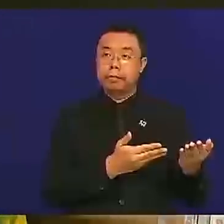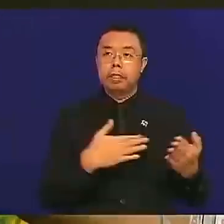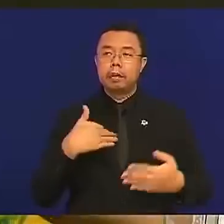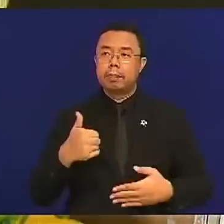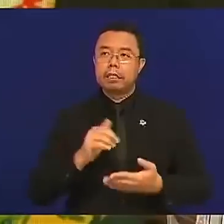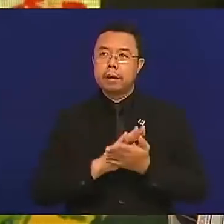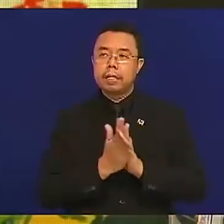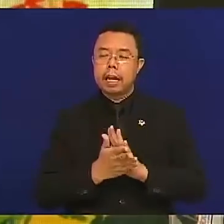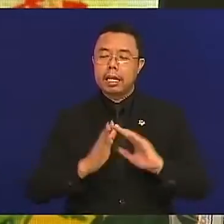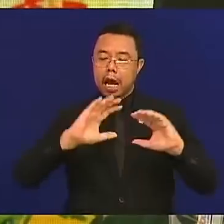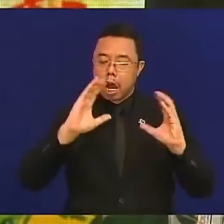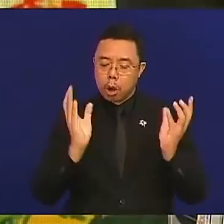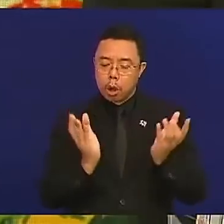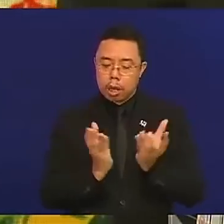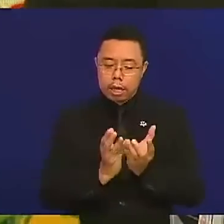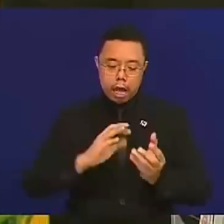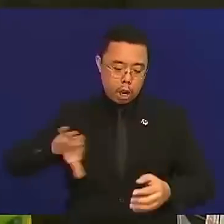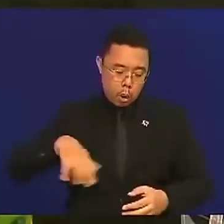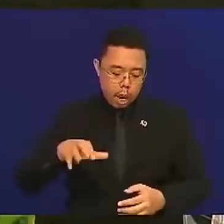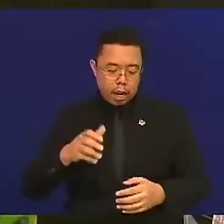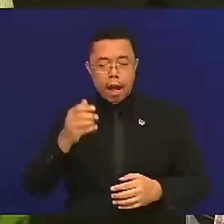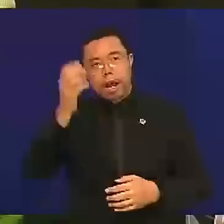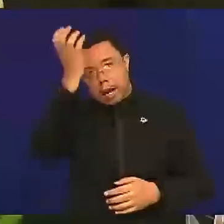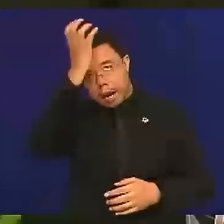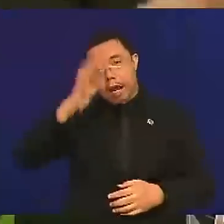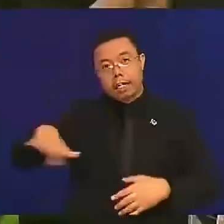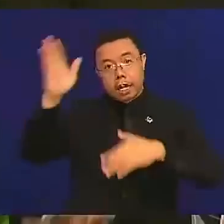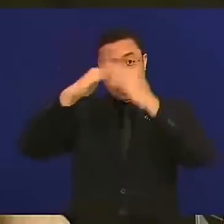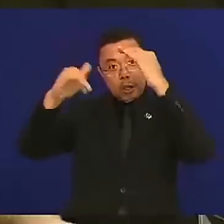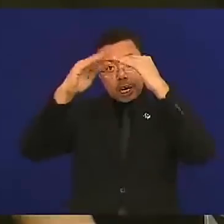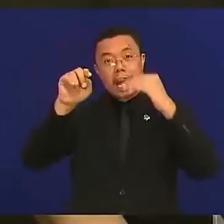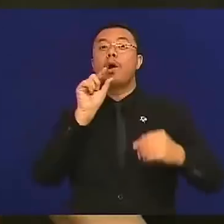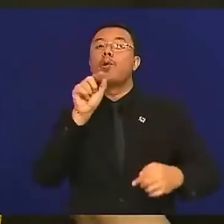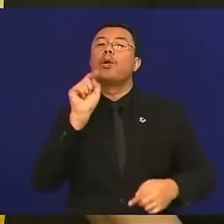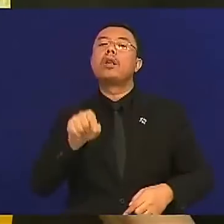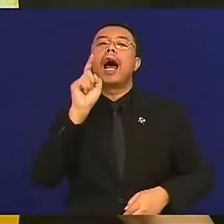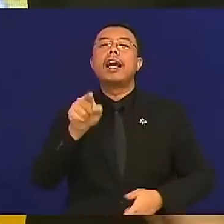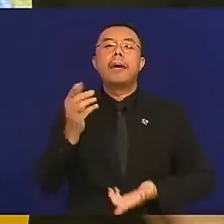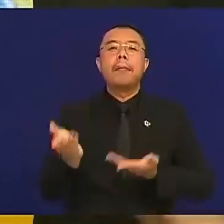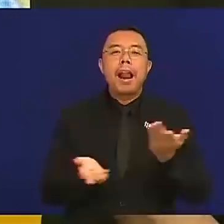bisa menjadi anggota keluarga kerajaan surga. Maka ada pelayanan.